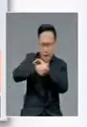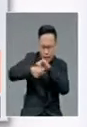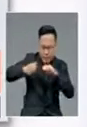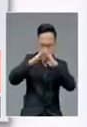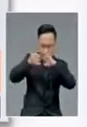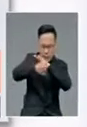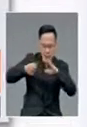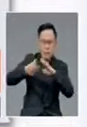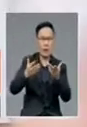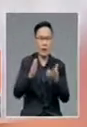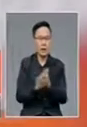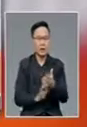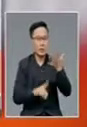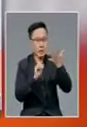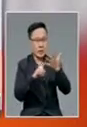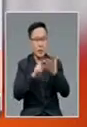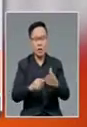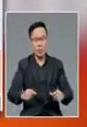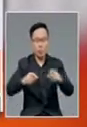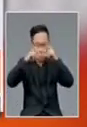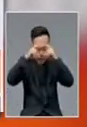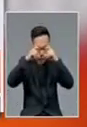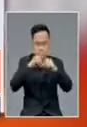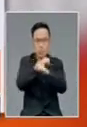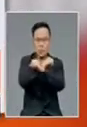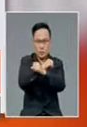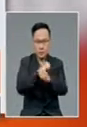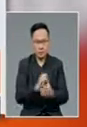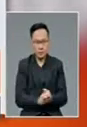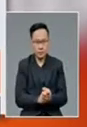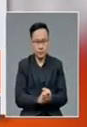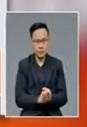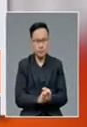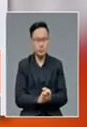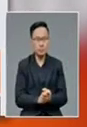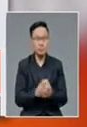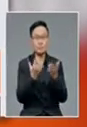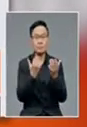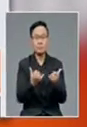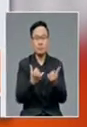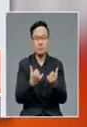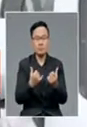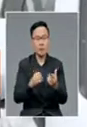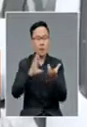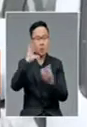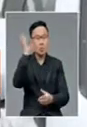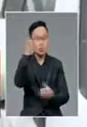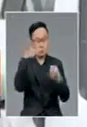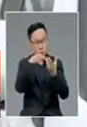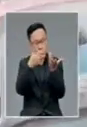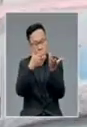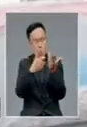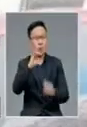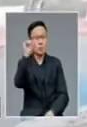sunglasses หาแว่นกันแดดมาสวมเถอะได้โปรดร้อนขนาดนี ้ ส่วนที่สเปนซึ่งอยู่ในทวีปยุโรปค่ะกำลังเผชิญกับสภาพอากาศหนาว